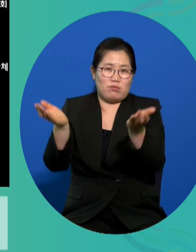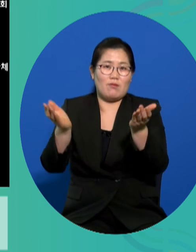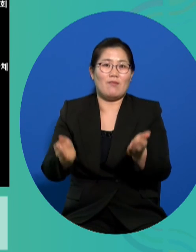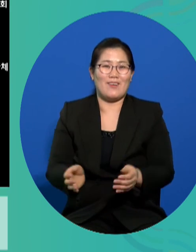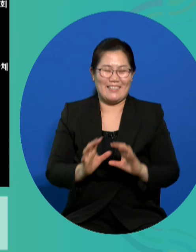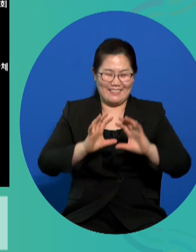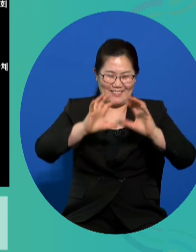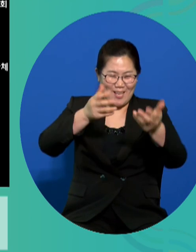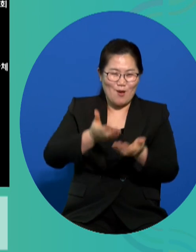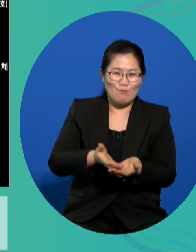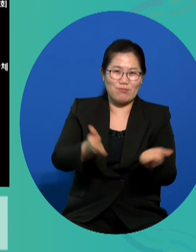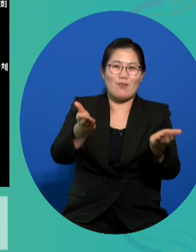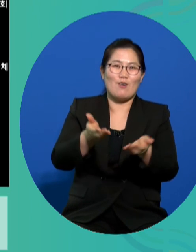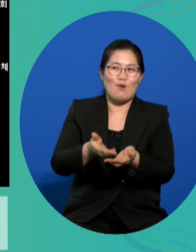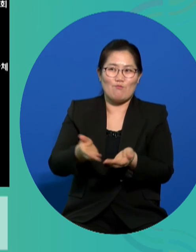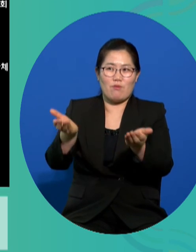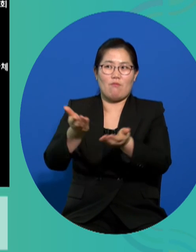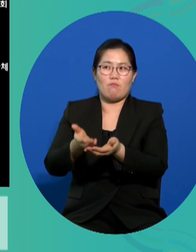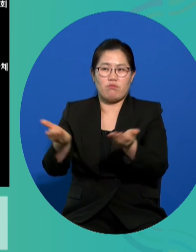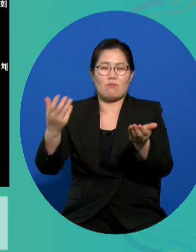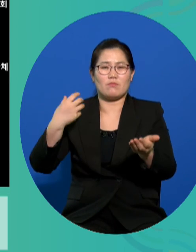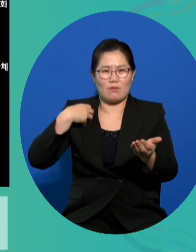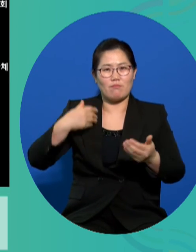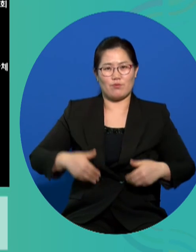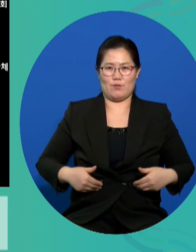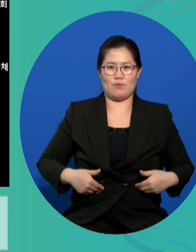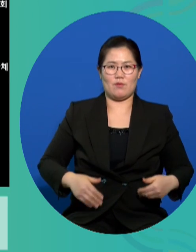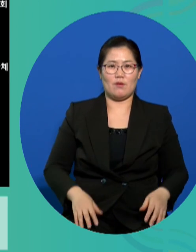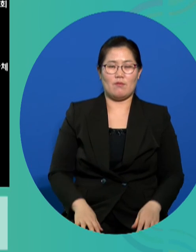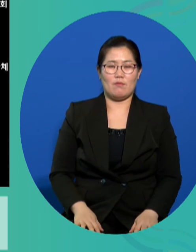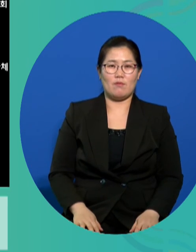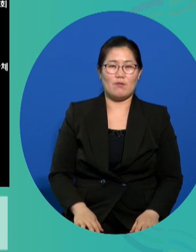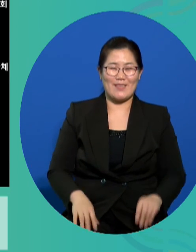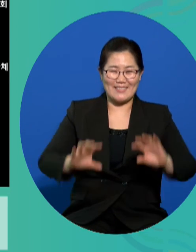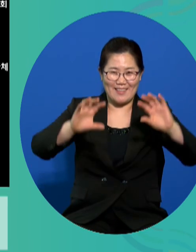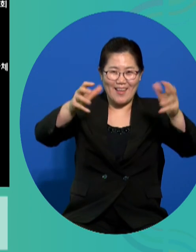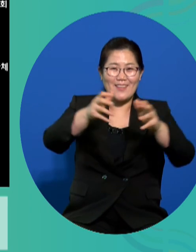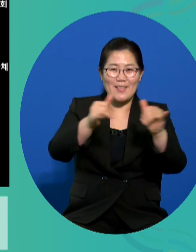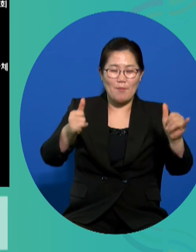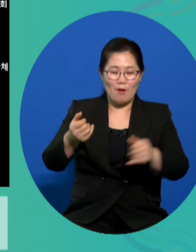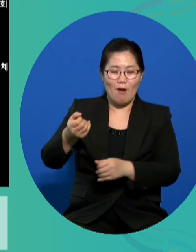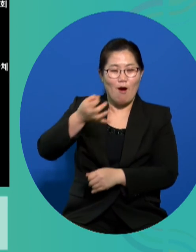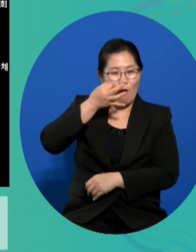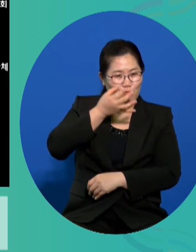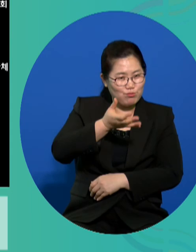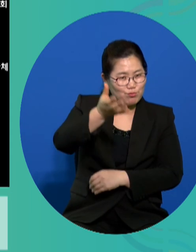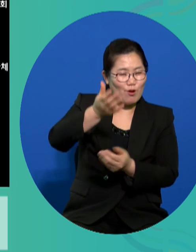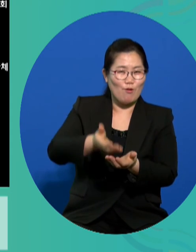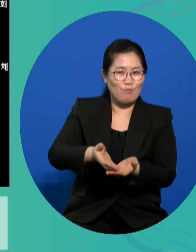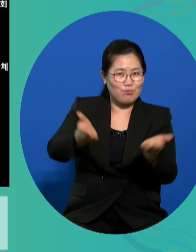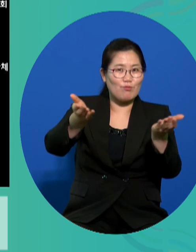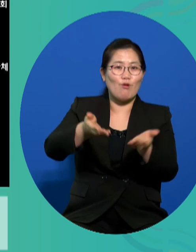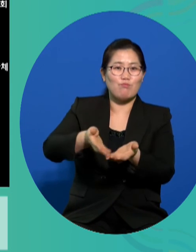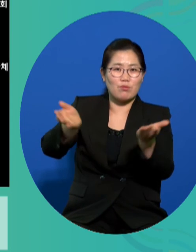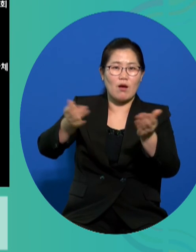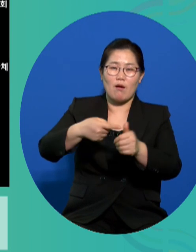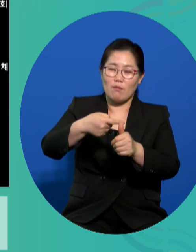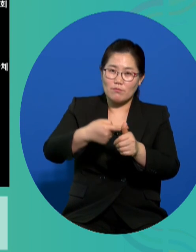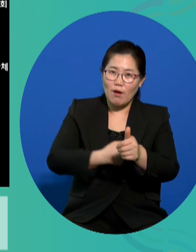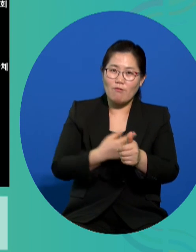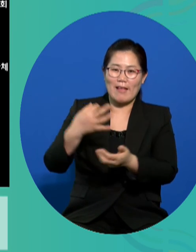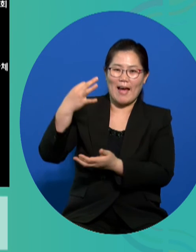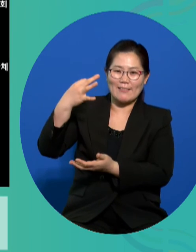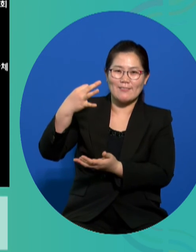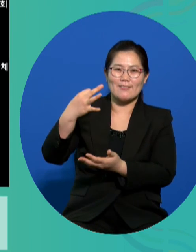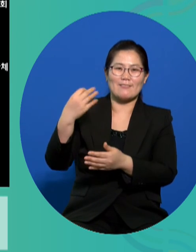세계적으로 보급하고 그리고 그거를 전 세계 국민들에게 향유하게끔 하고 그 향유 가치가 우리나라에